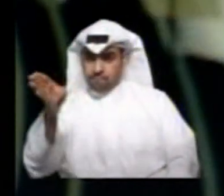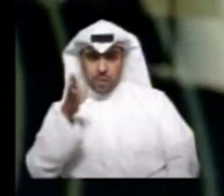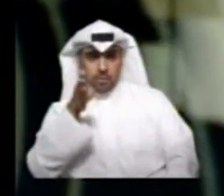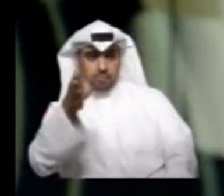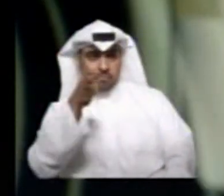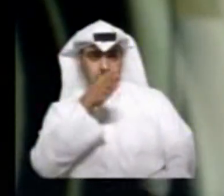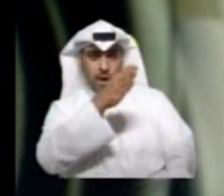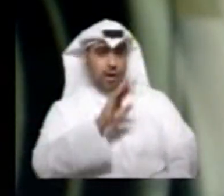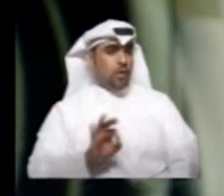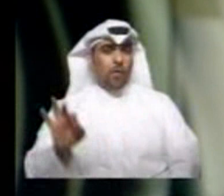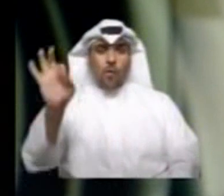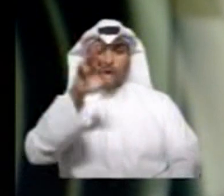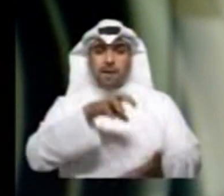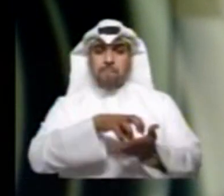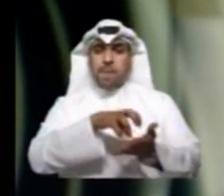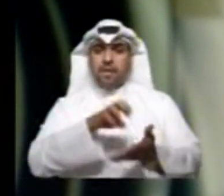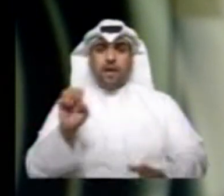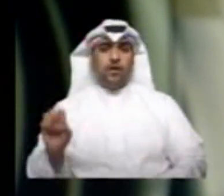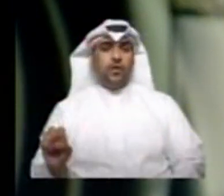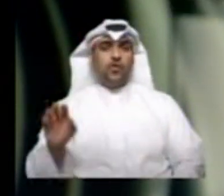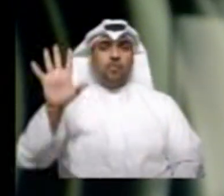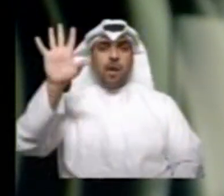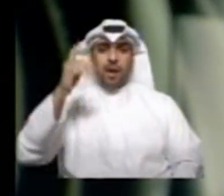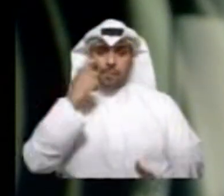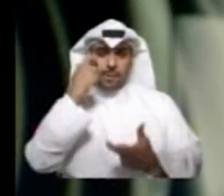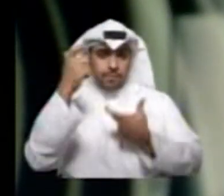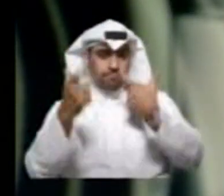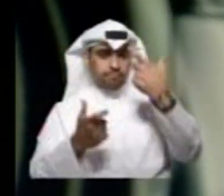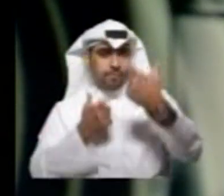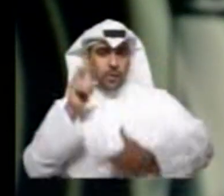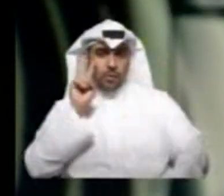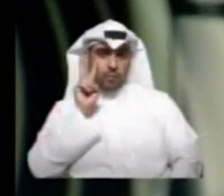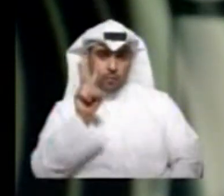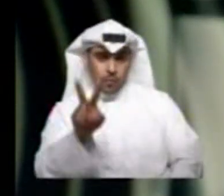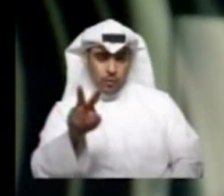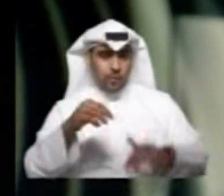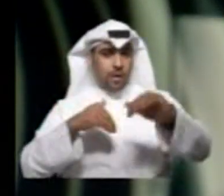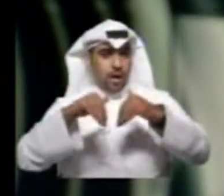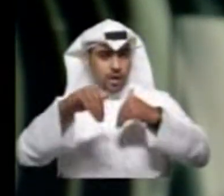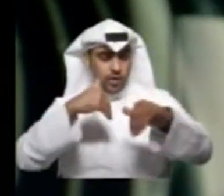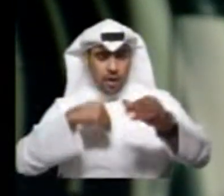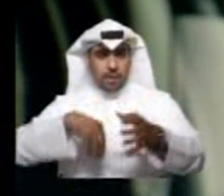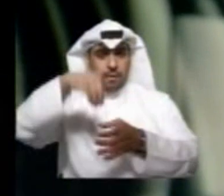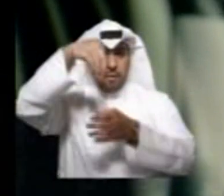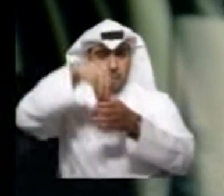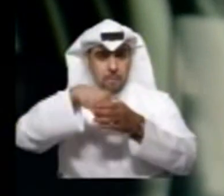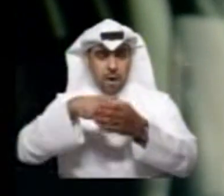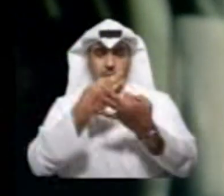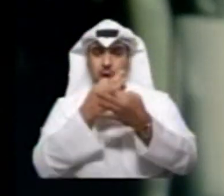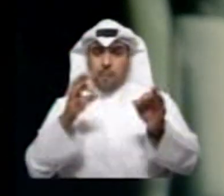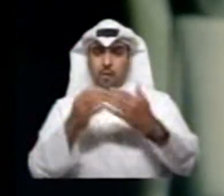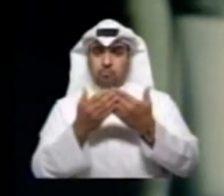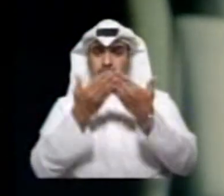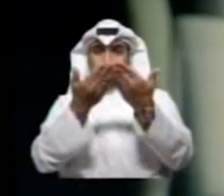الأحمد، وذلك لتفقد سير العمل هناك. قوة الواجب غيث تواصل تقديم المساعدات الأمنية والإنسانية في